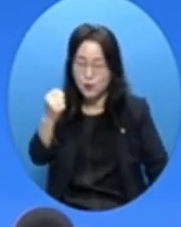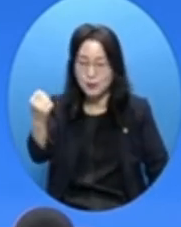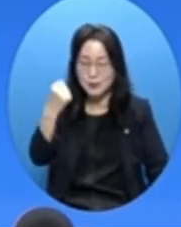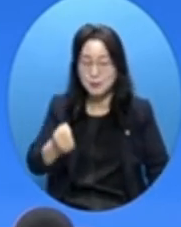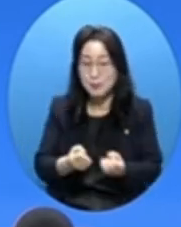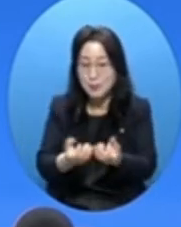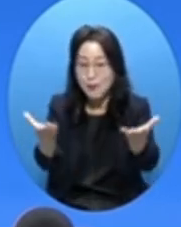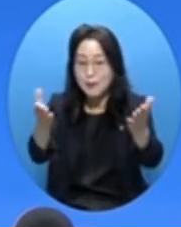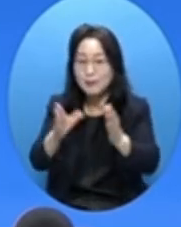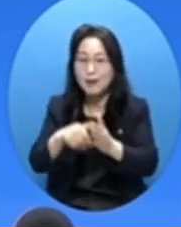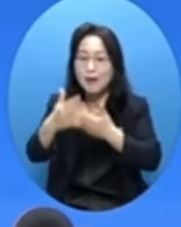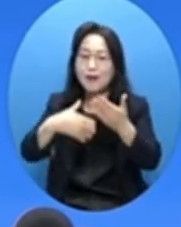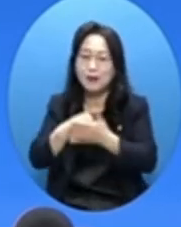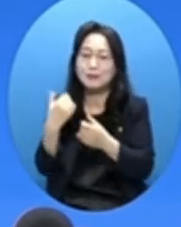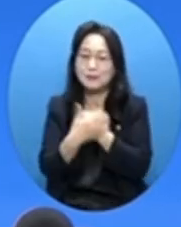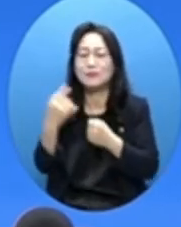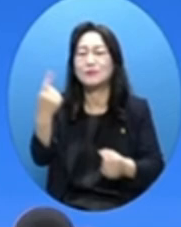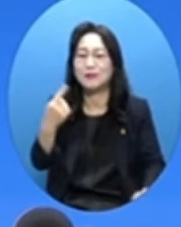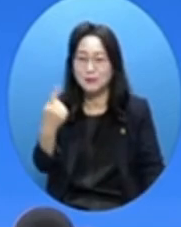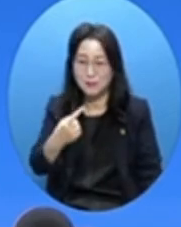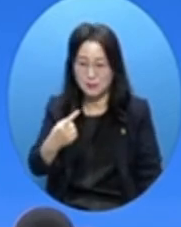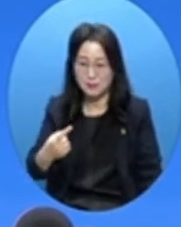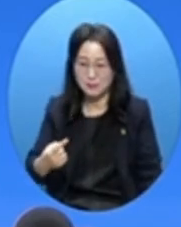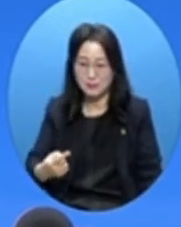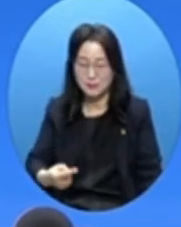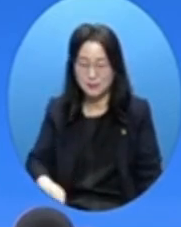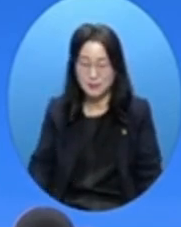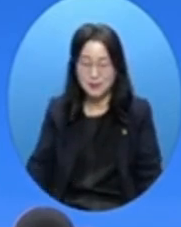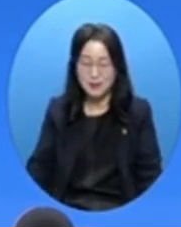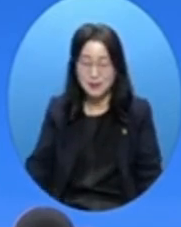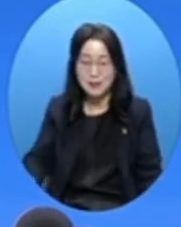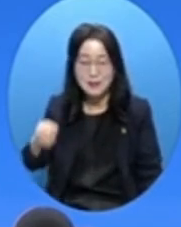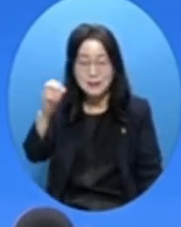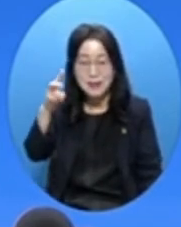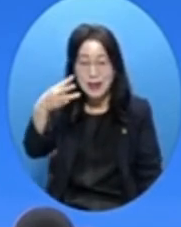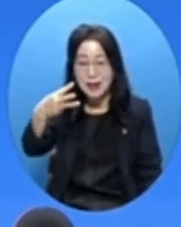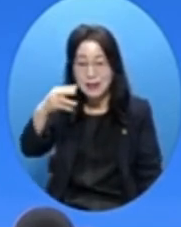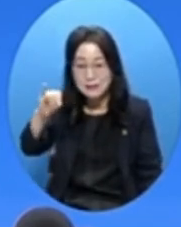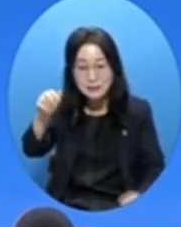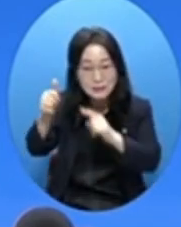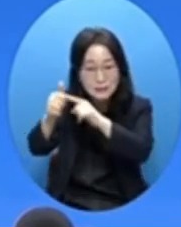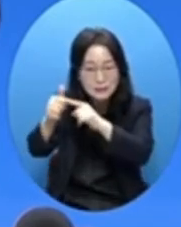하루에 은혜가 임할 줄로 믿습니다 엘리의 두 아들로 이래서